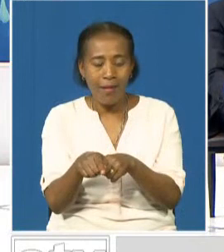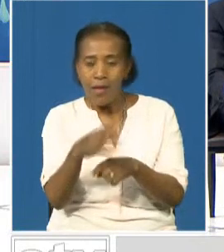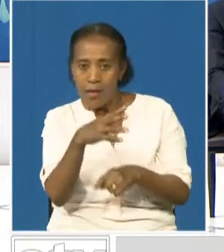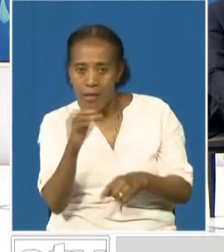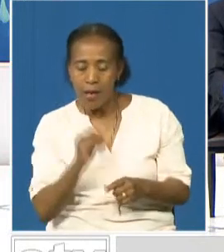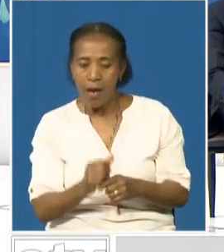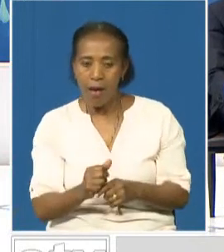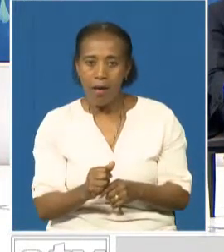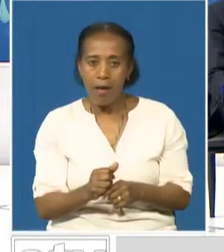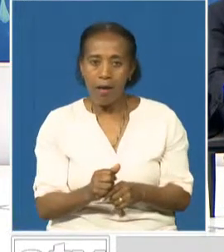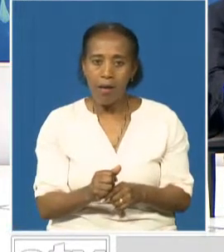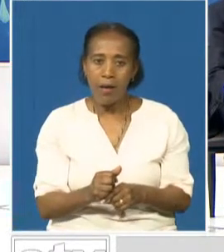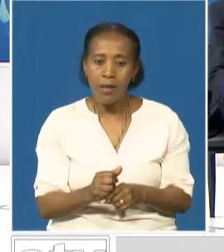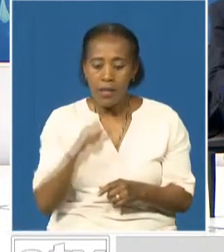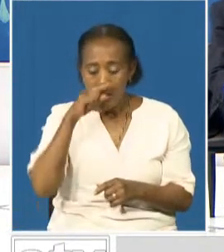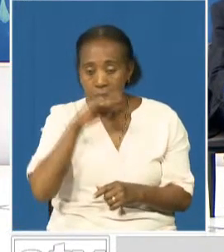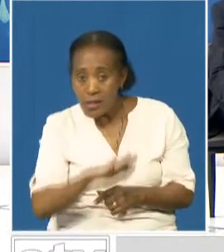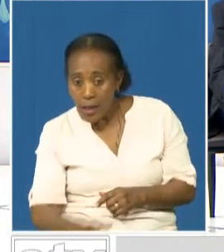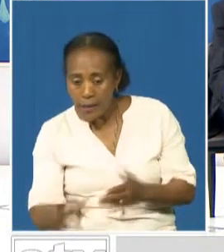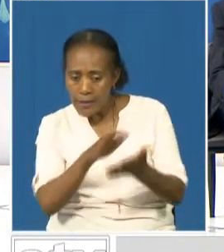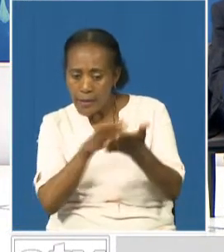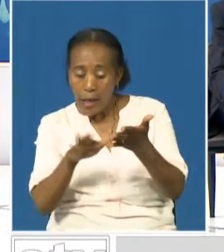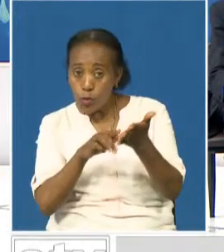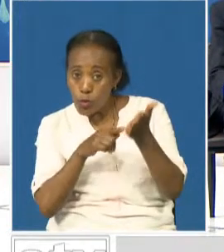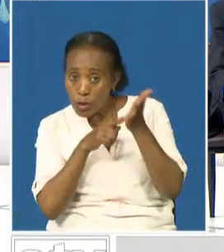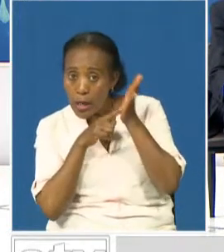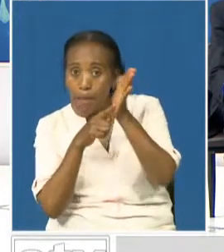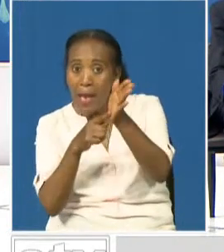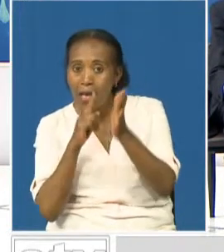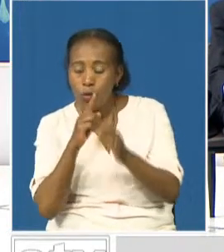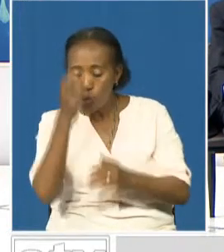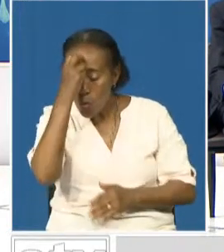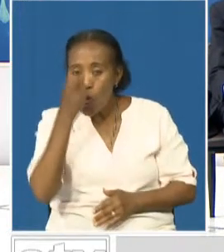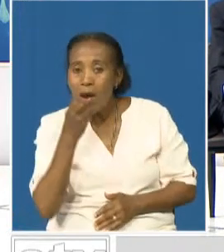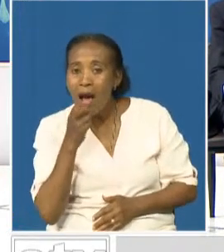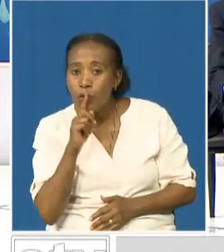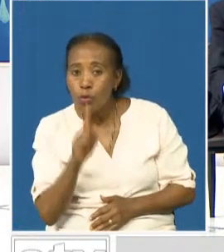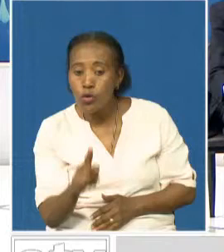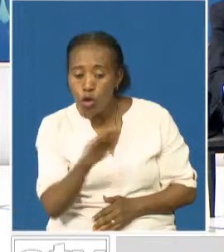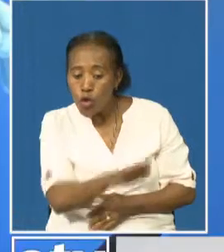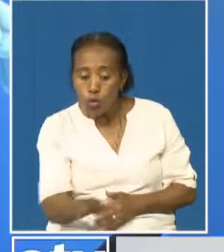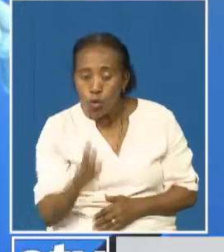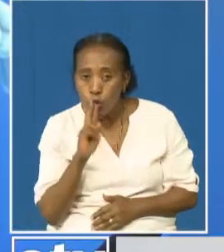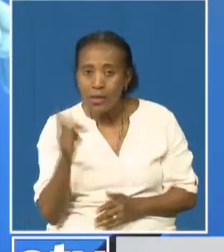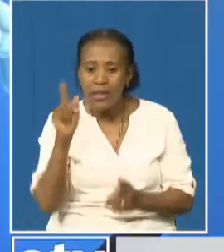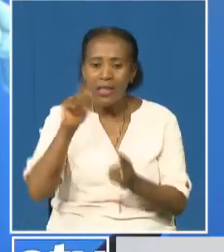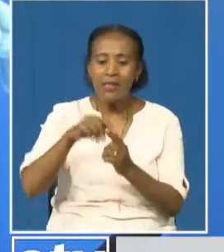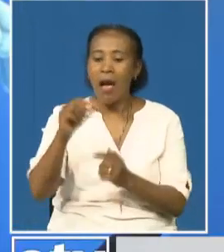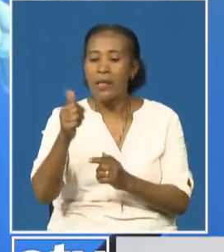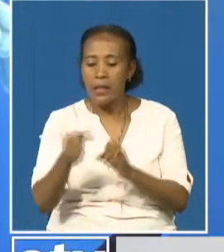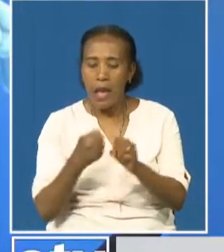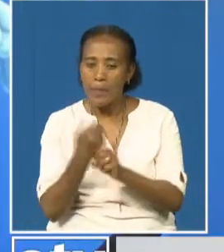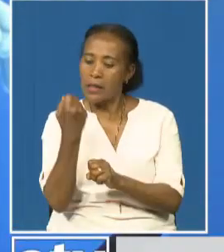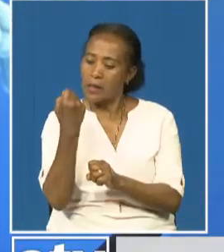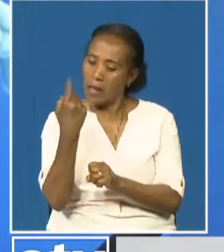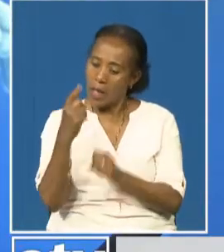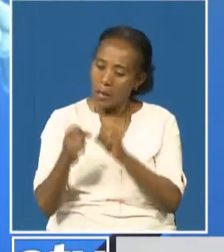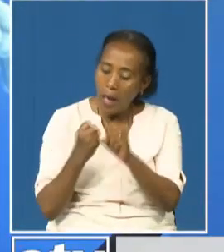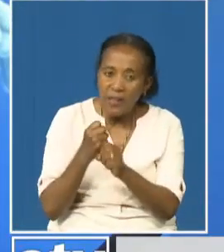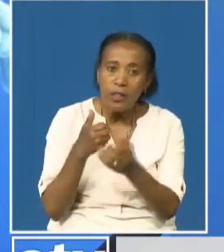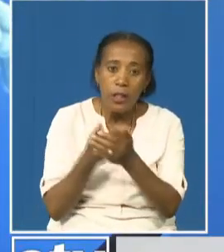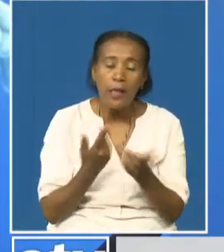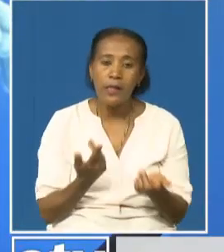እና በህፃን ጥናቶች የሚያሳዩት ወላጆች ልጆቻቸው እስከ 10 ዓመት እስከ 11 ዓመት